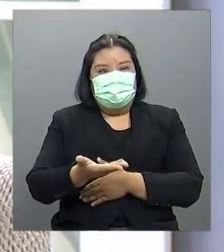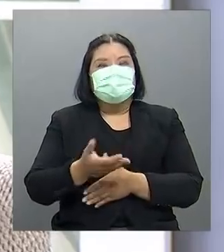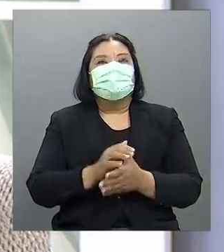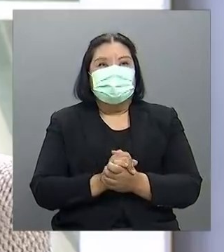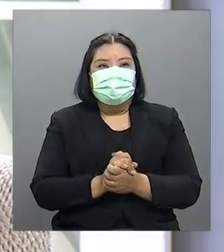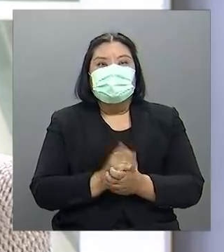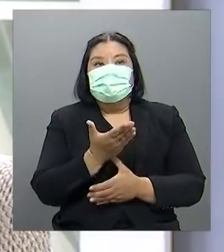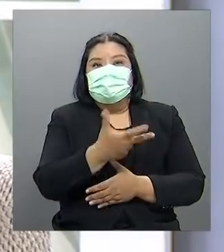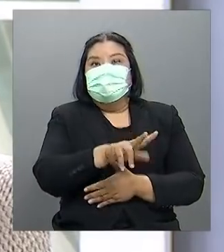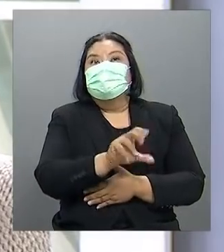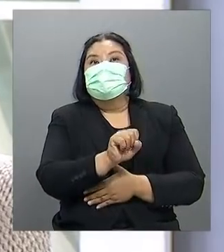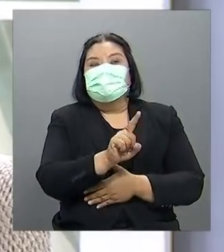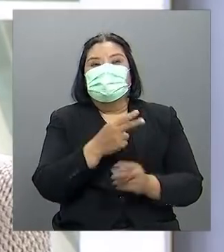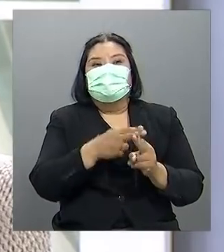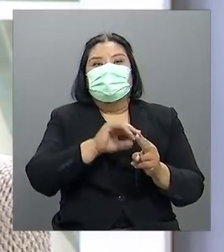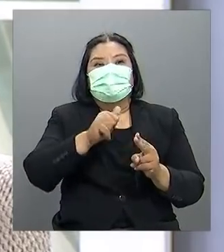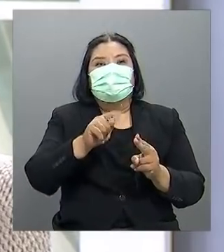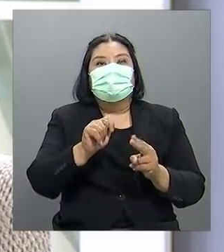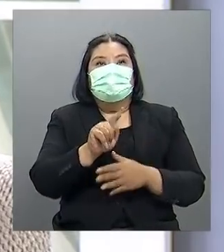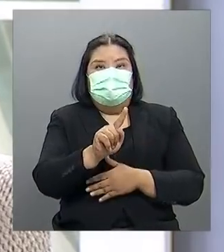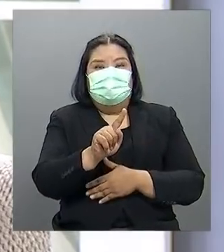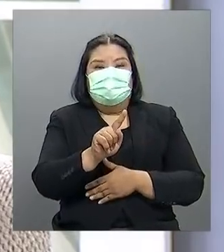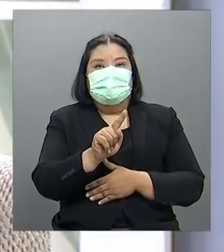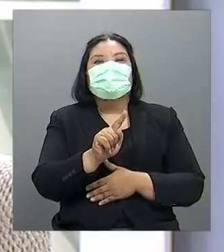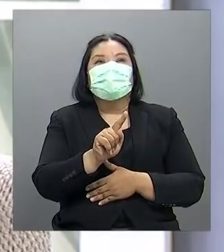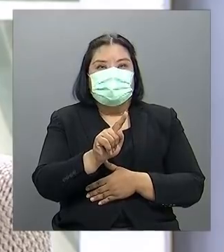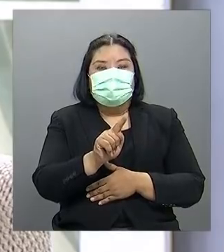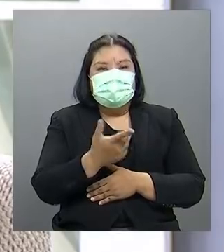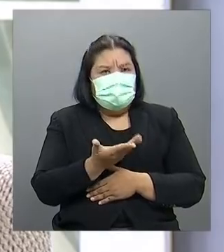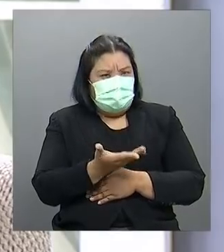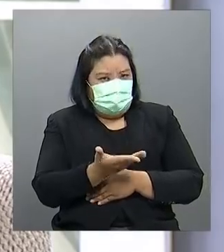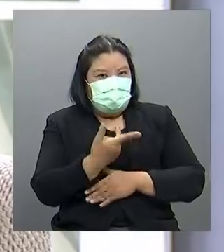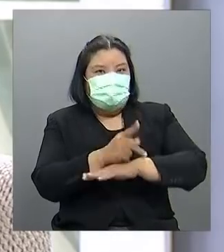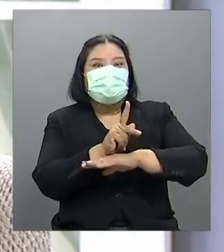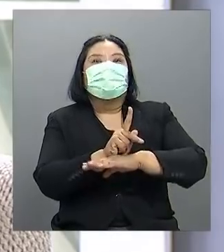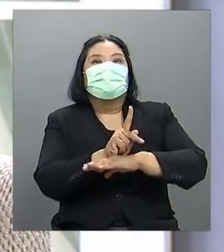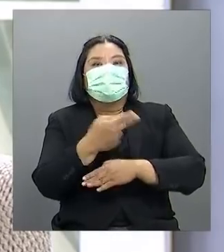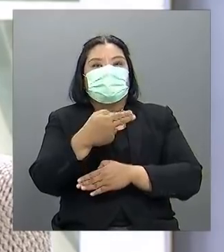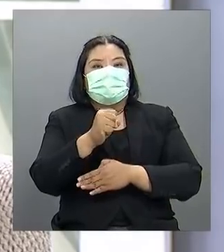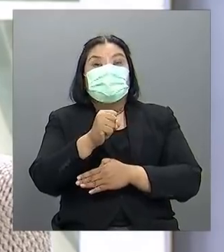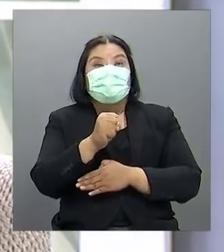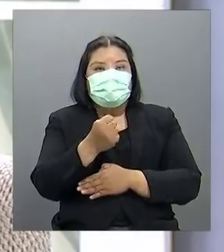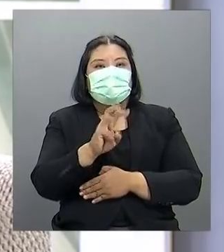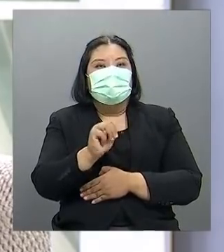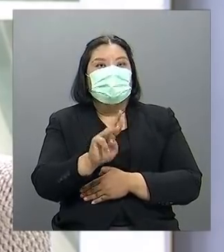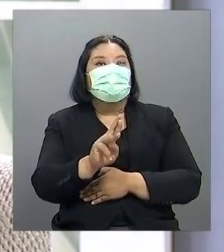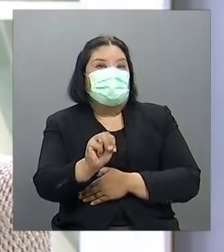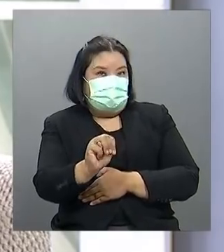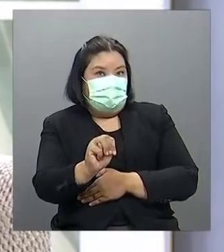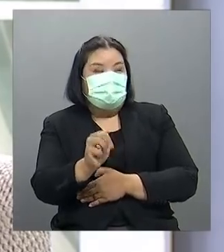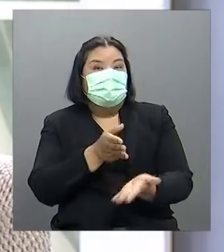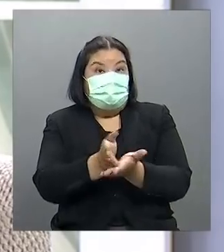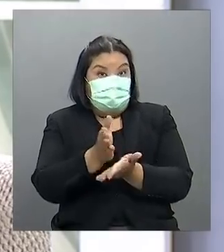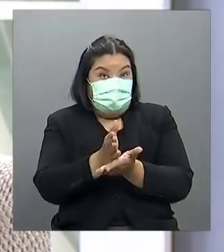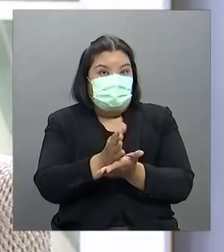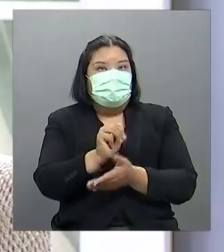ราจารย์จุฑามาศรัตนวราภรณ์ท่านเป็นประธานหลักสูตรวิศวกรรมชีวเวชคณะวิศวกรรมศาสตร์จุฬาลงกรณ์มห